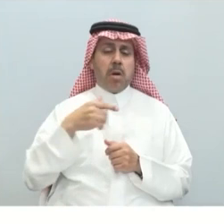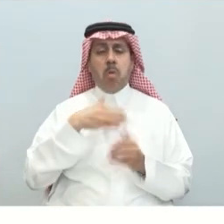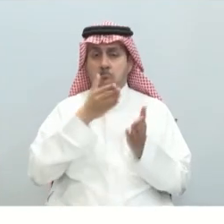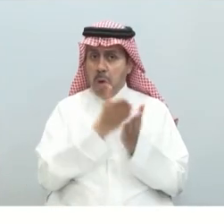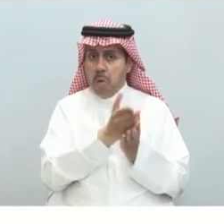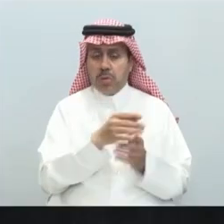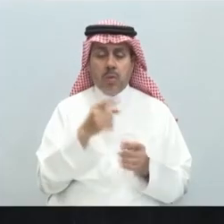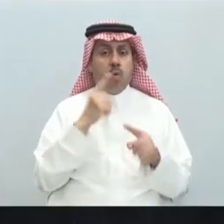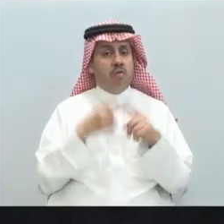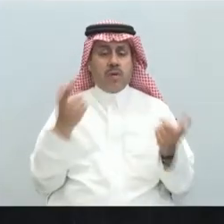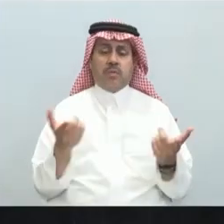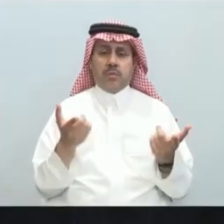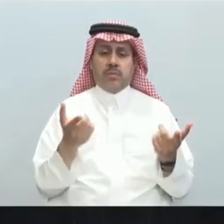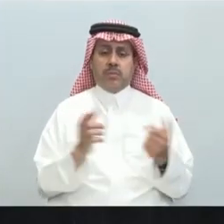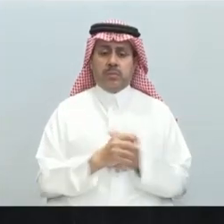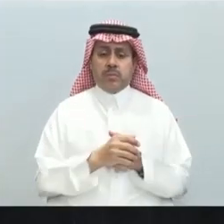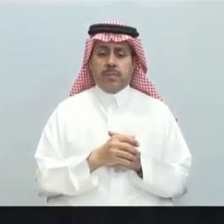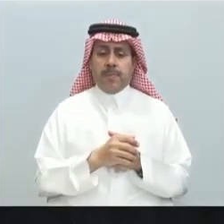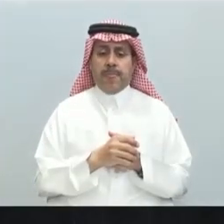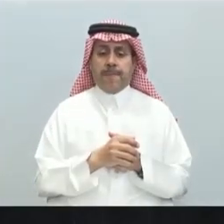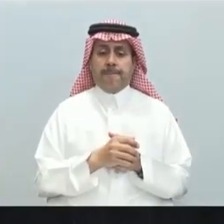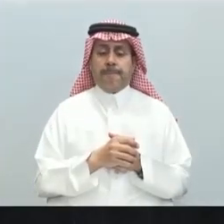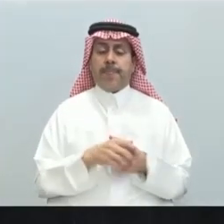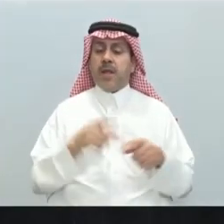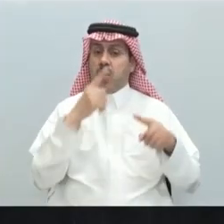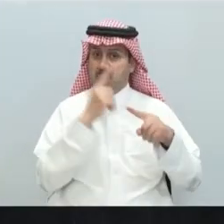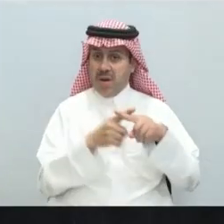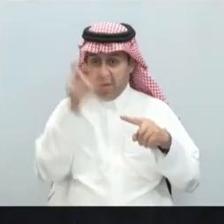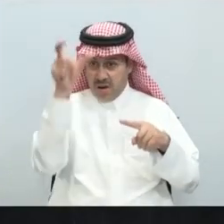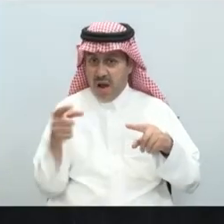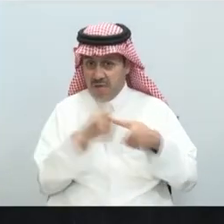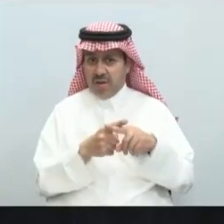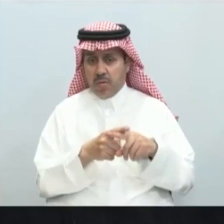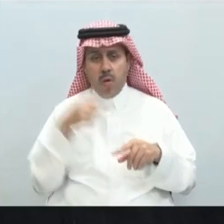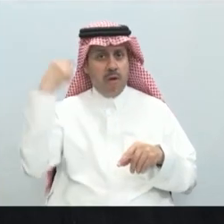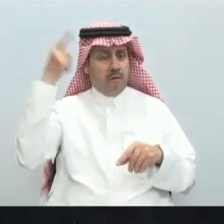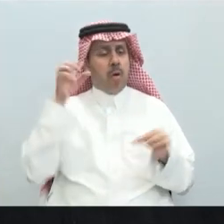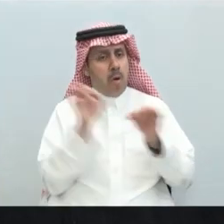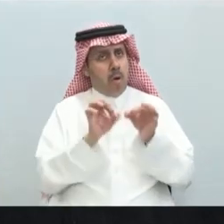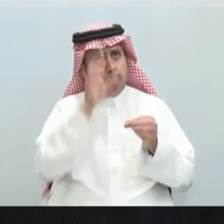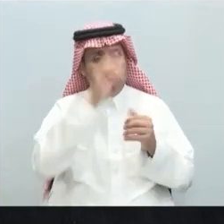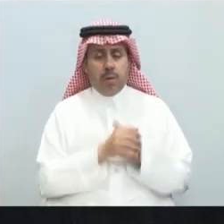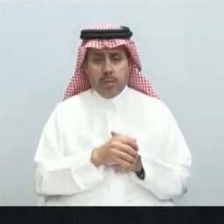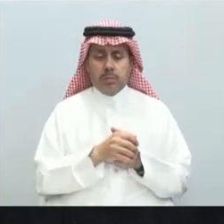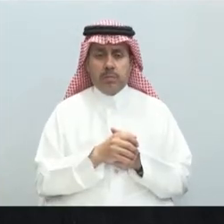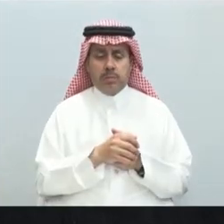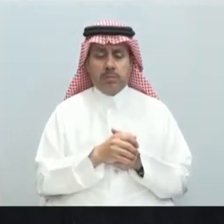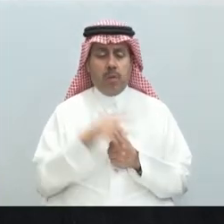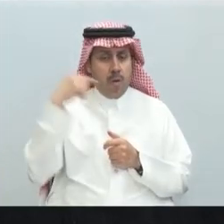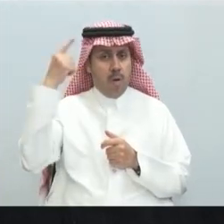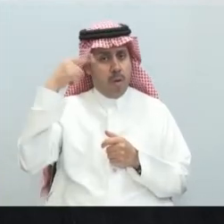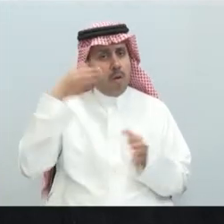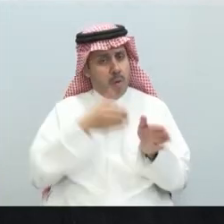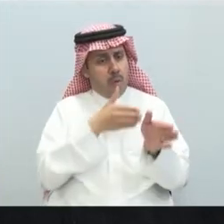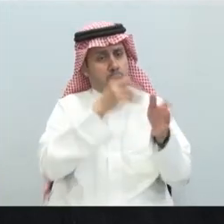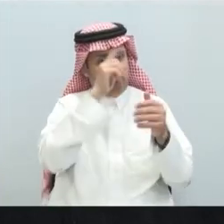هدى وهذا من اخطر الامور ان يكون المرء على باطل وعلى ضلاله ويحسب انه على هدى